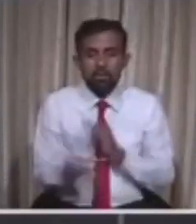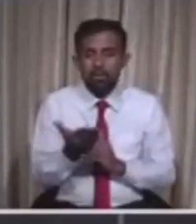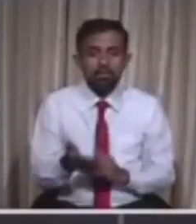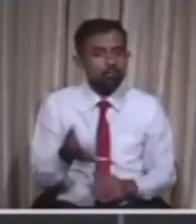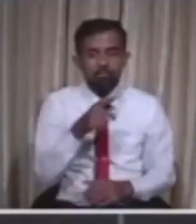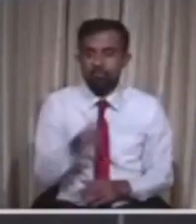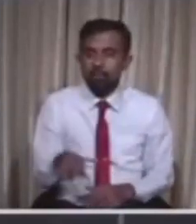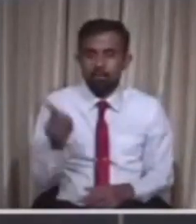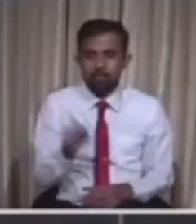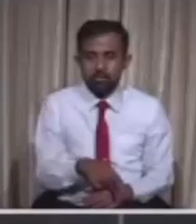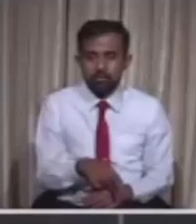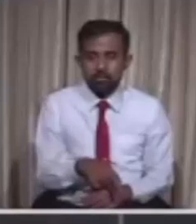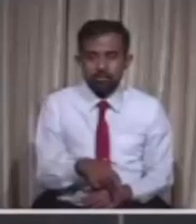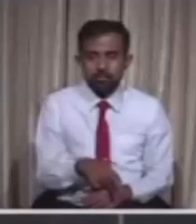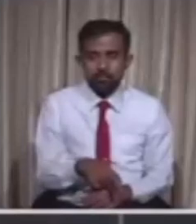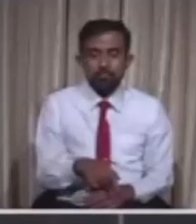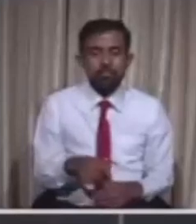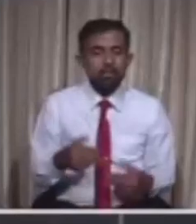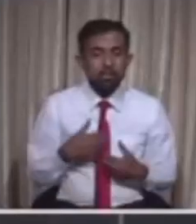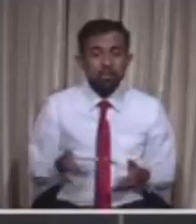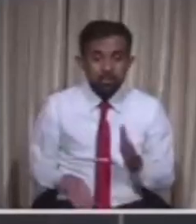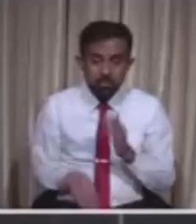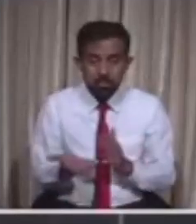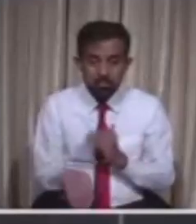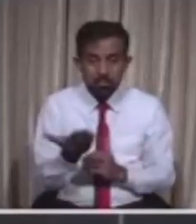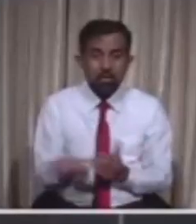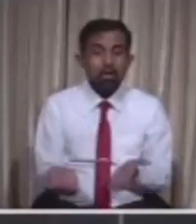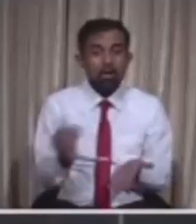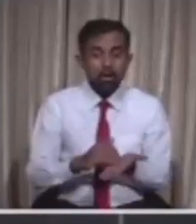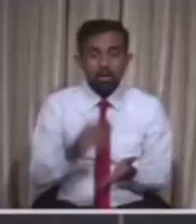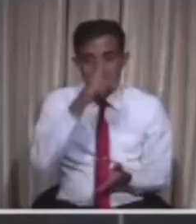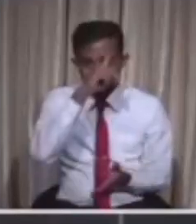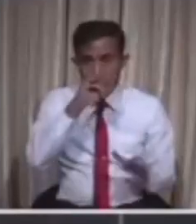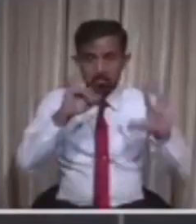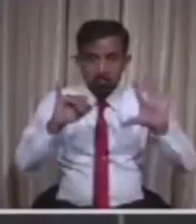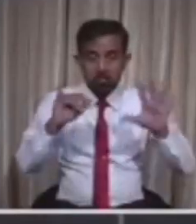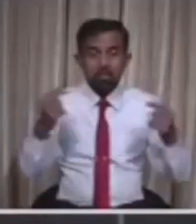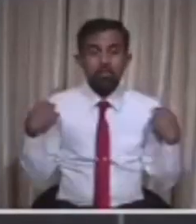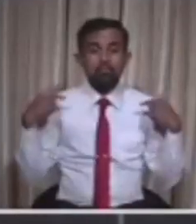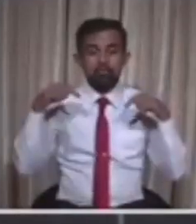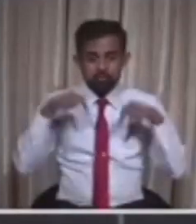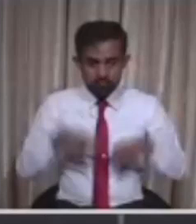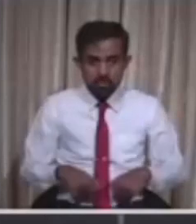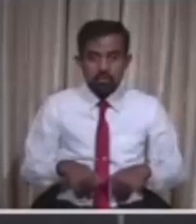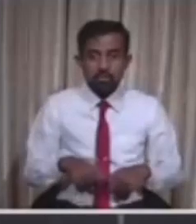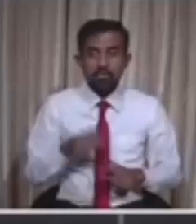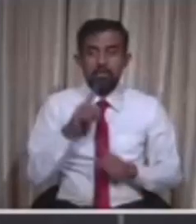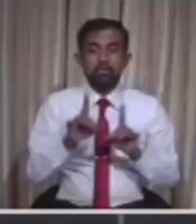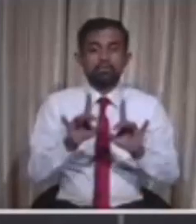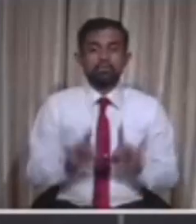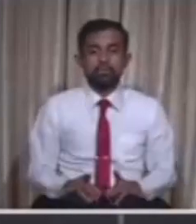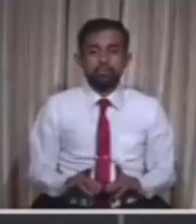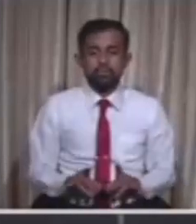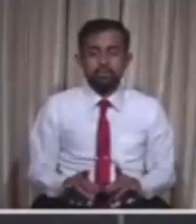වැරදි. අපිට ඒ ගමනේ ගියෝතින් නැවතත් මාස 6කින් ඇවිල්ලා මෙතන මේ කතාවම කරන්න සිද්ධ වෙනවා.